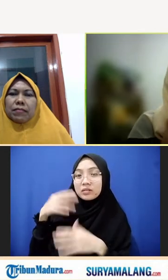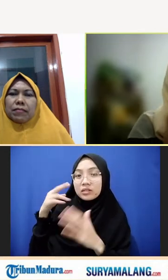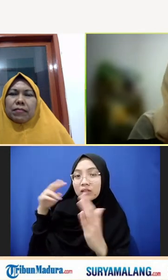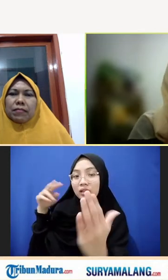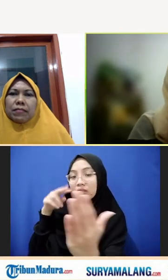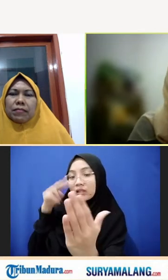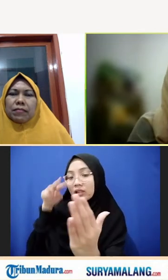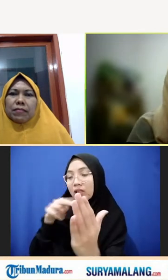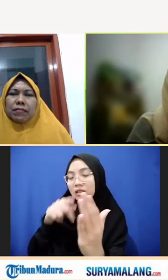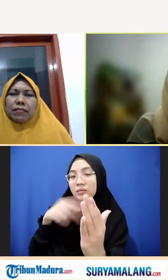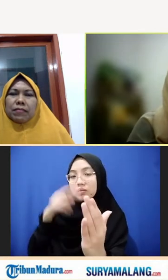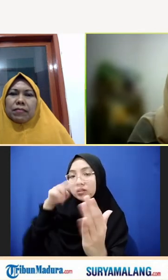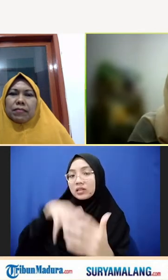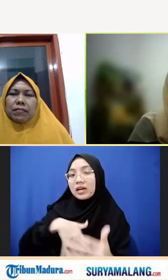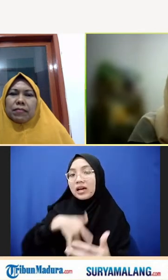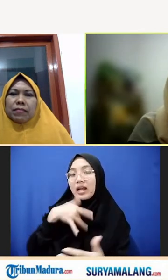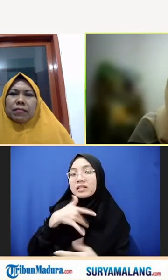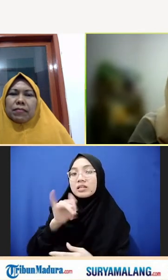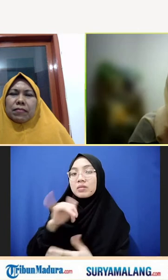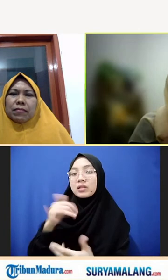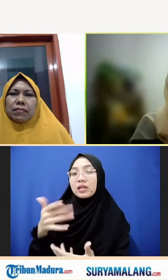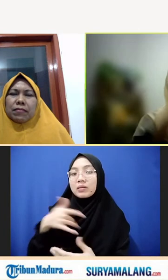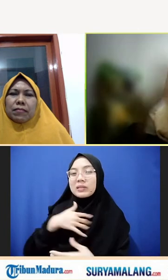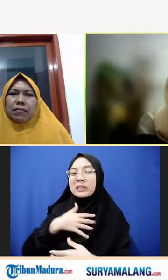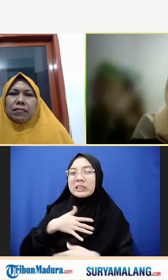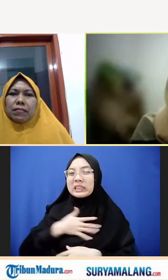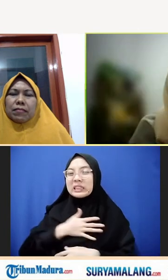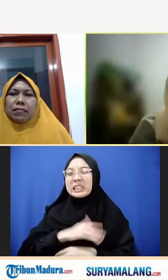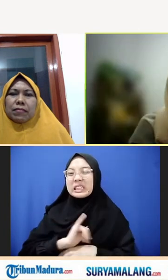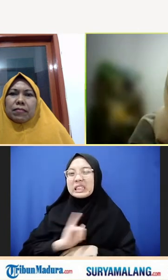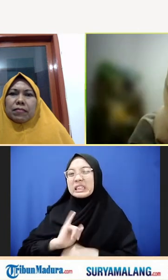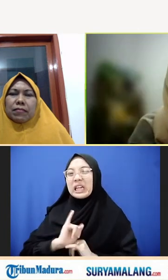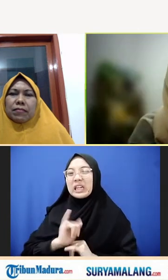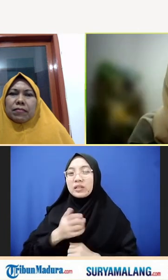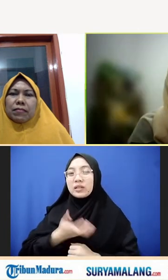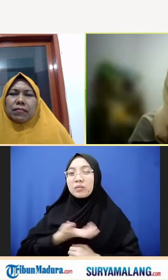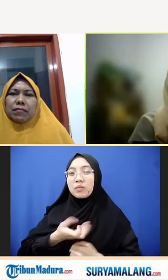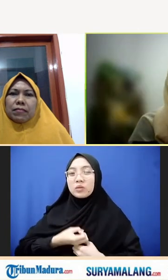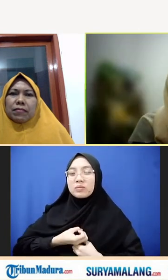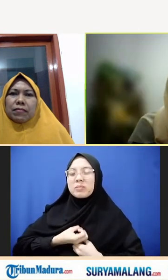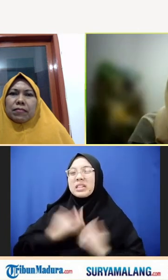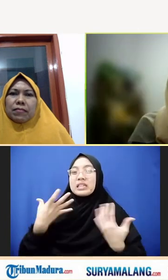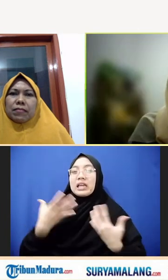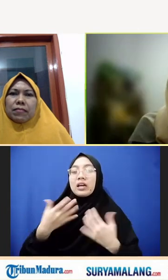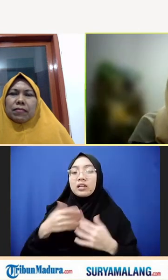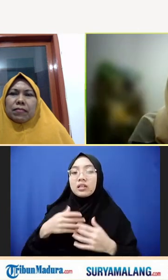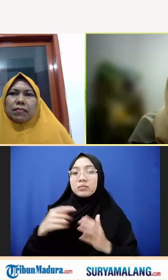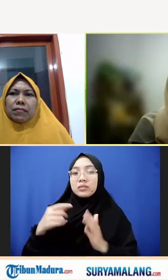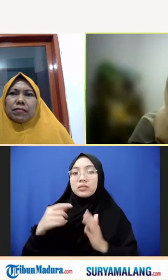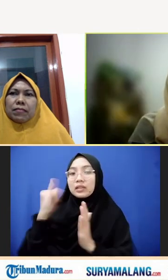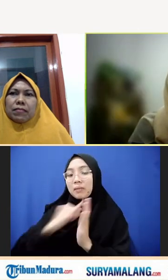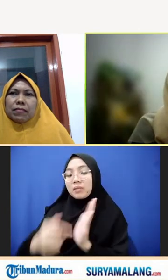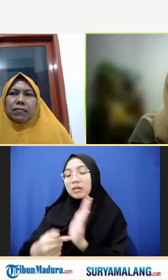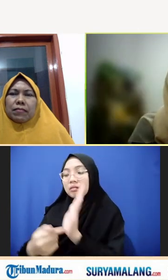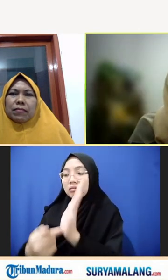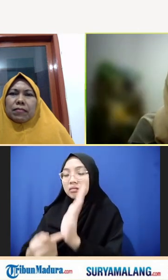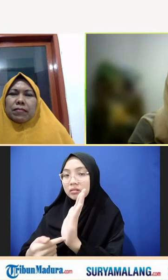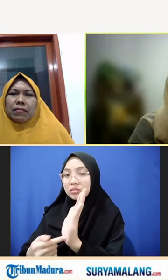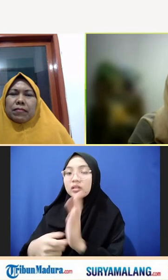Di perasaannya ada yang nggak enak ya, ada mau meledak, kasih lihat gambarnya. Jadi,